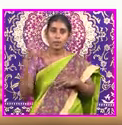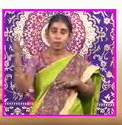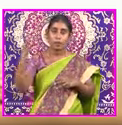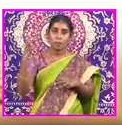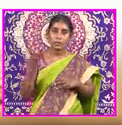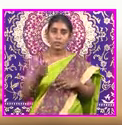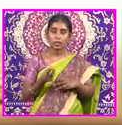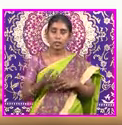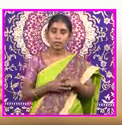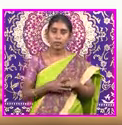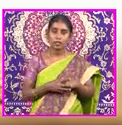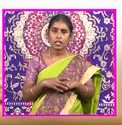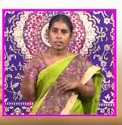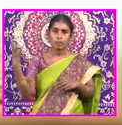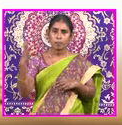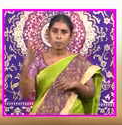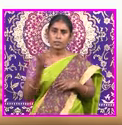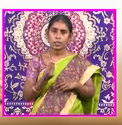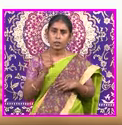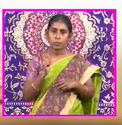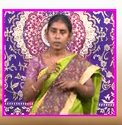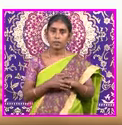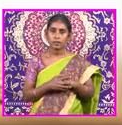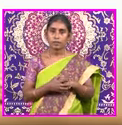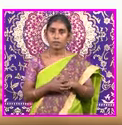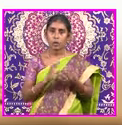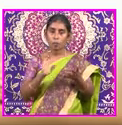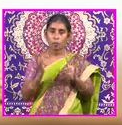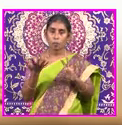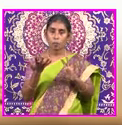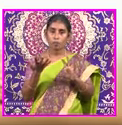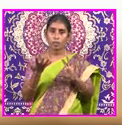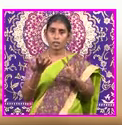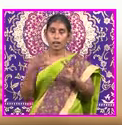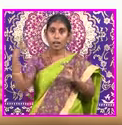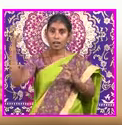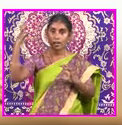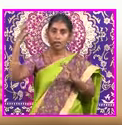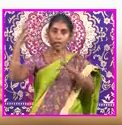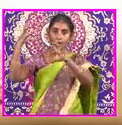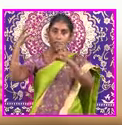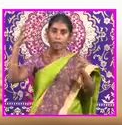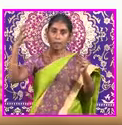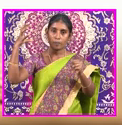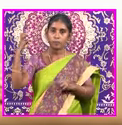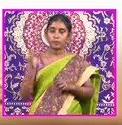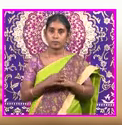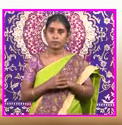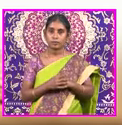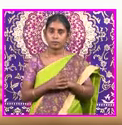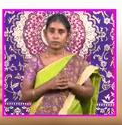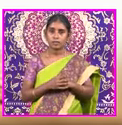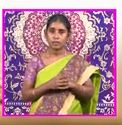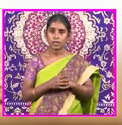கடல் பரப்பு, பெருங்கடல் பரப்பு, அந்த அவுட்டர் லேயர் ஆஃப் த ஓஷன்ஸ் அது மட்டும்தான் வெப்பமடையும். கீழே இப்போ